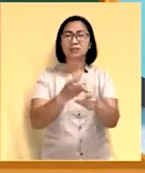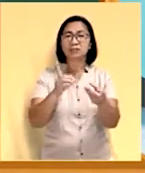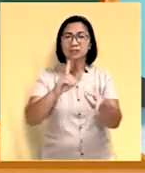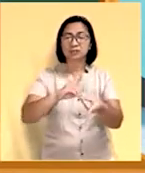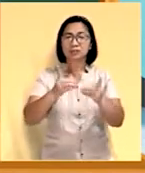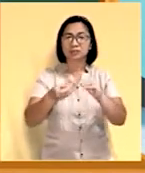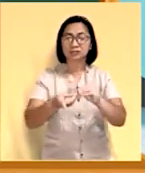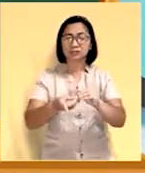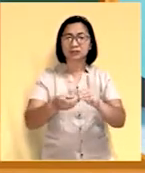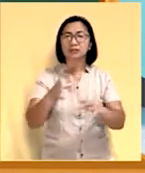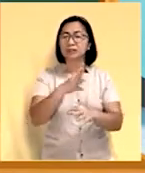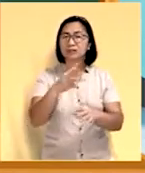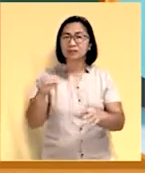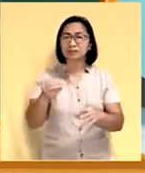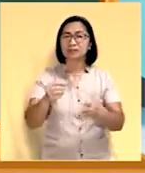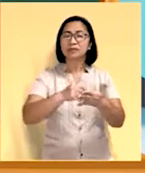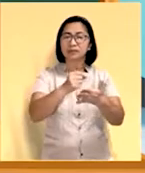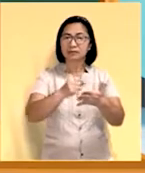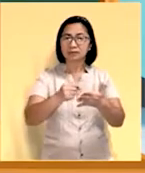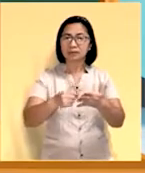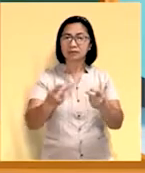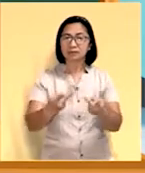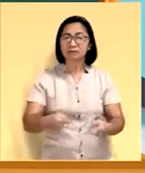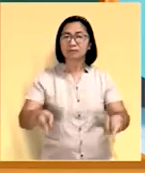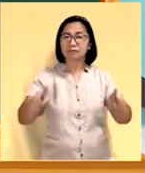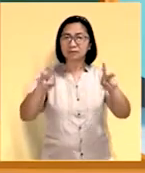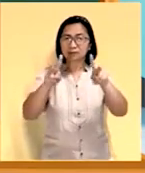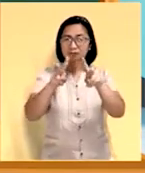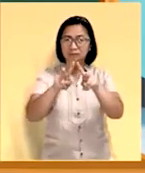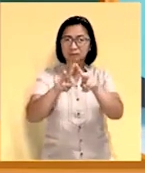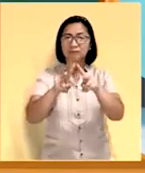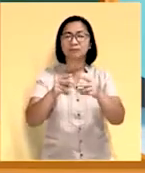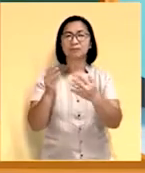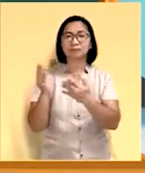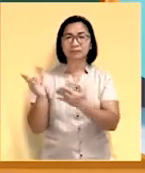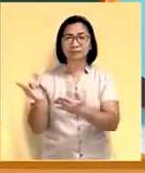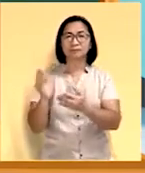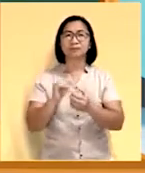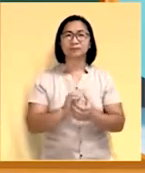digit at isusulat ang value ng mga ito.